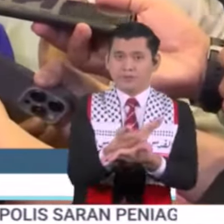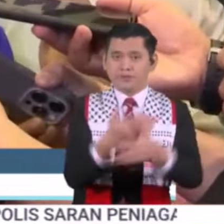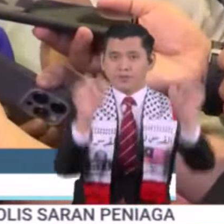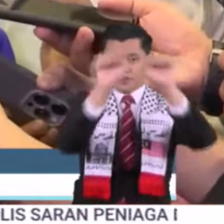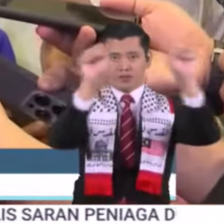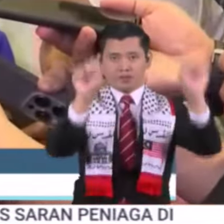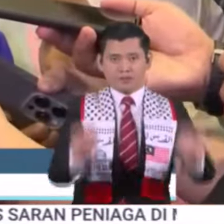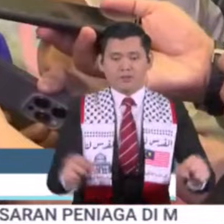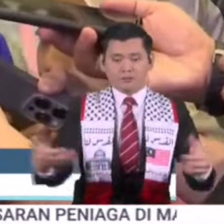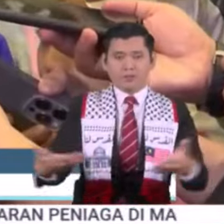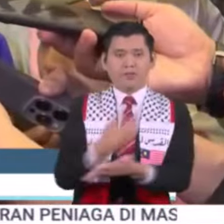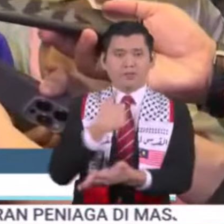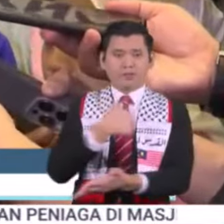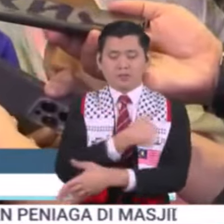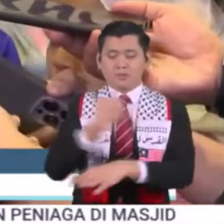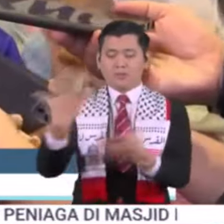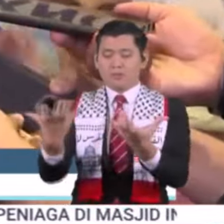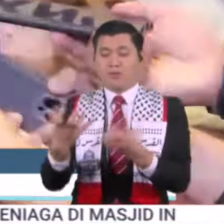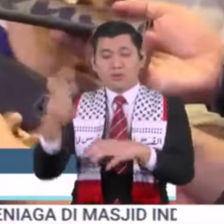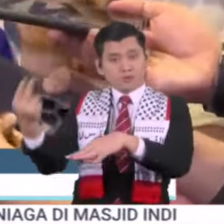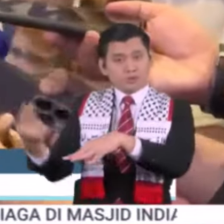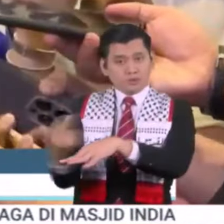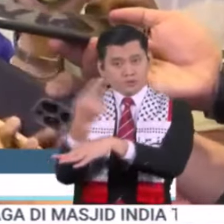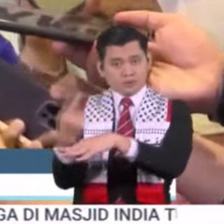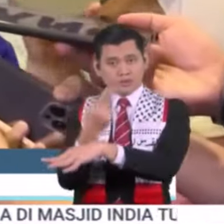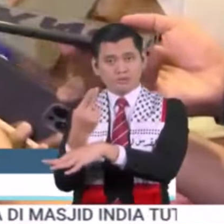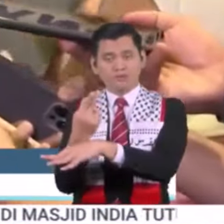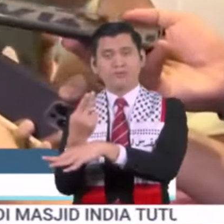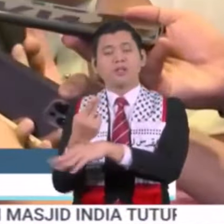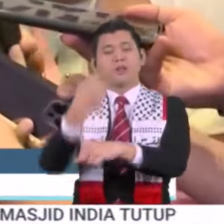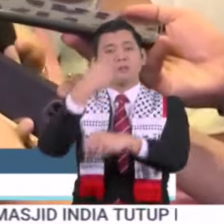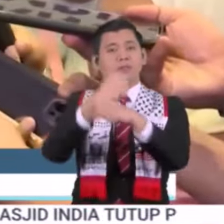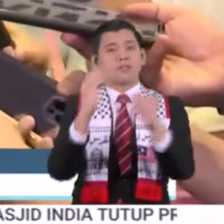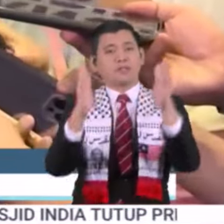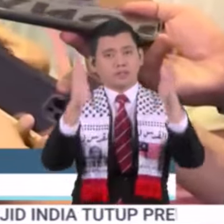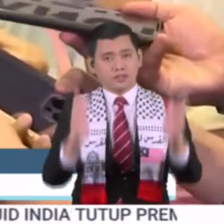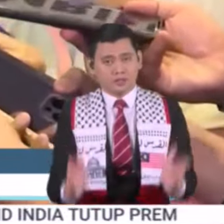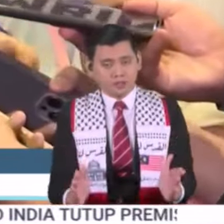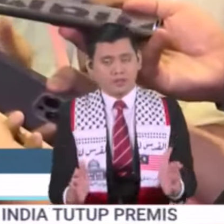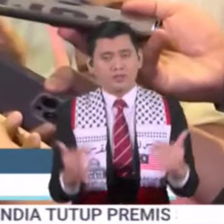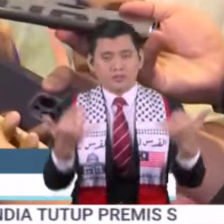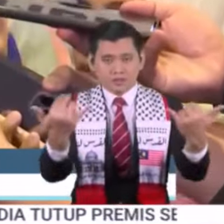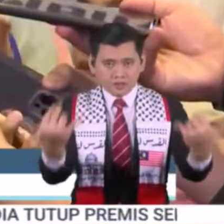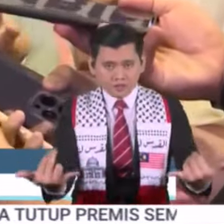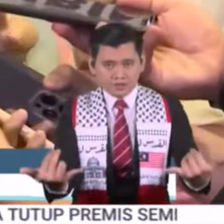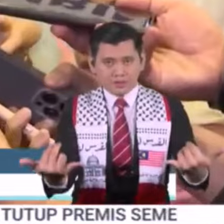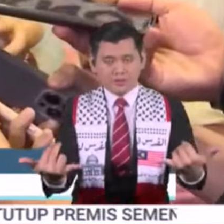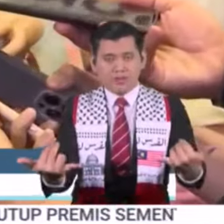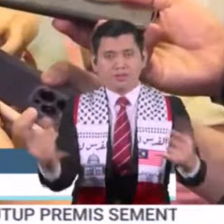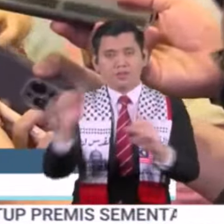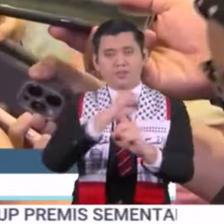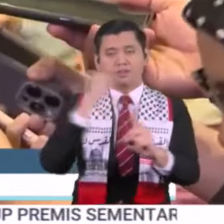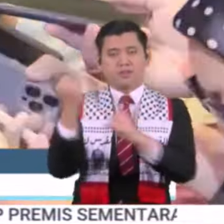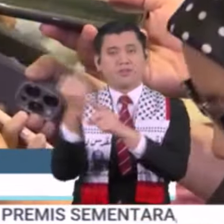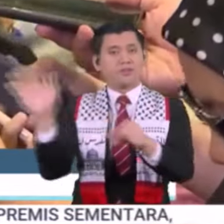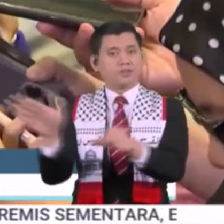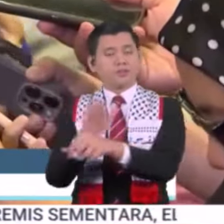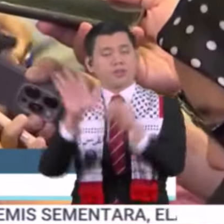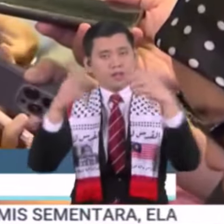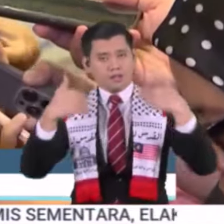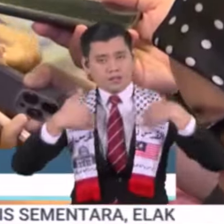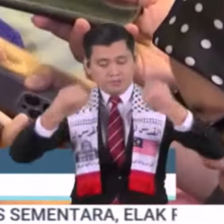mahu guna tenaga di negara kita ini berada di situasi full employment,